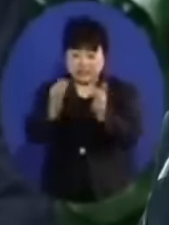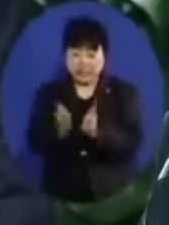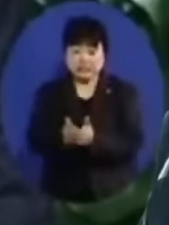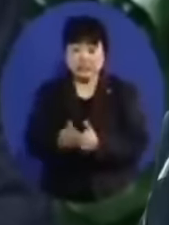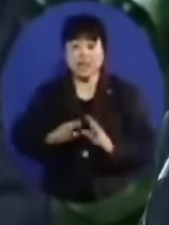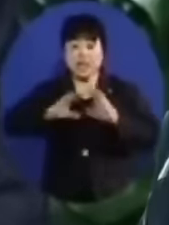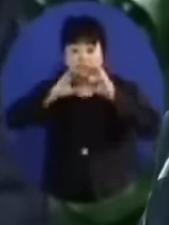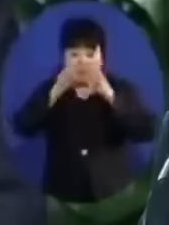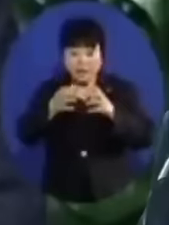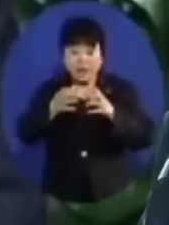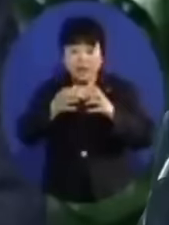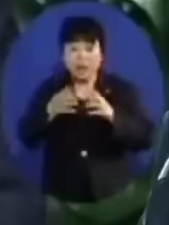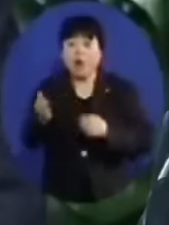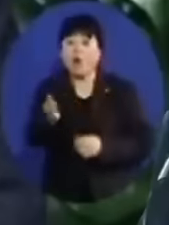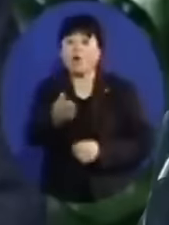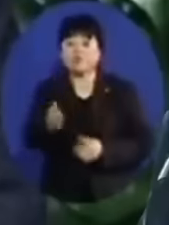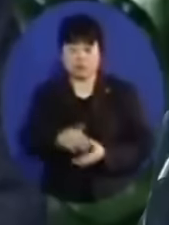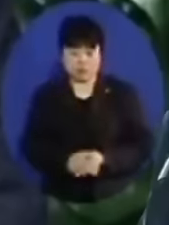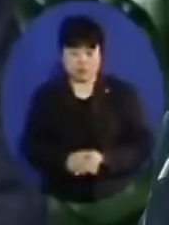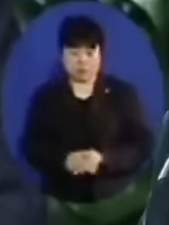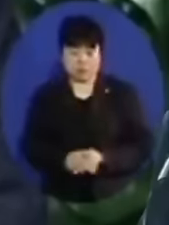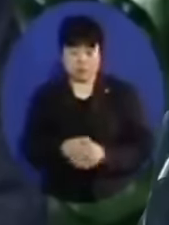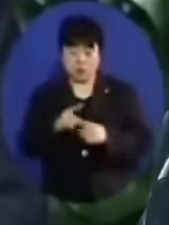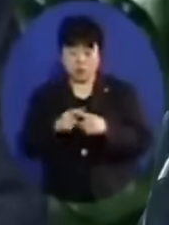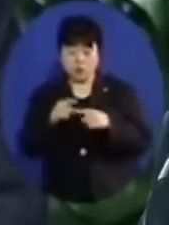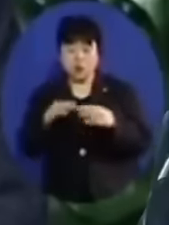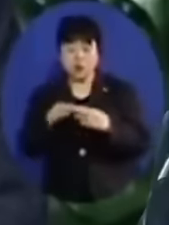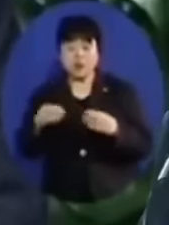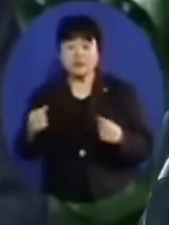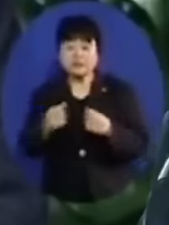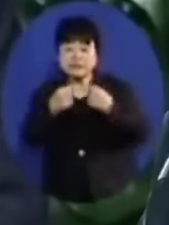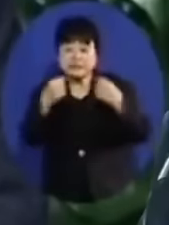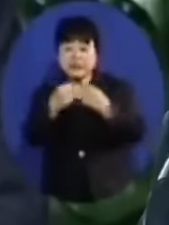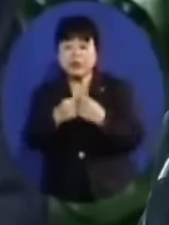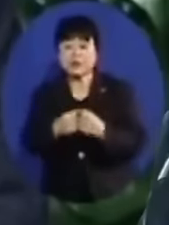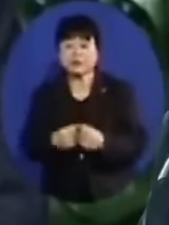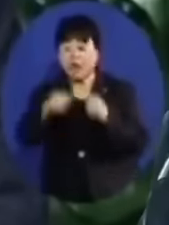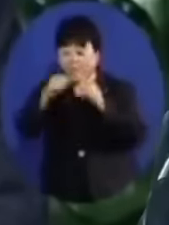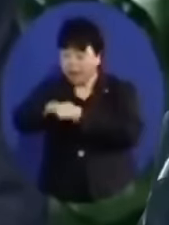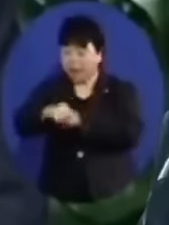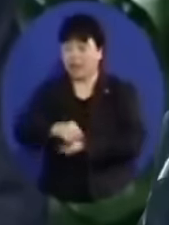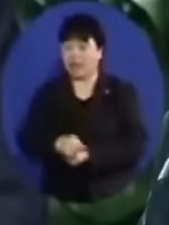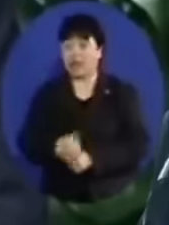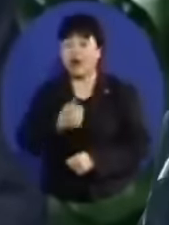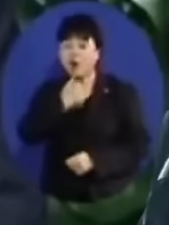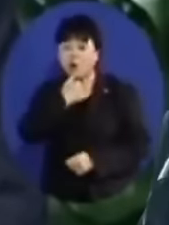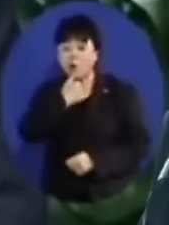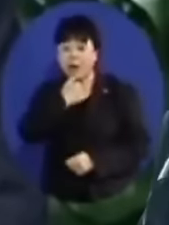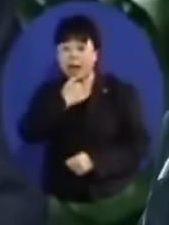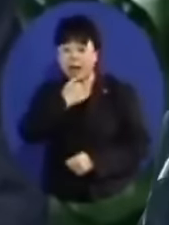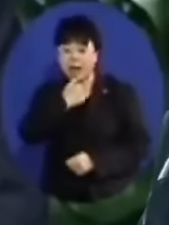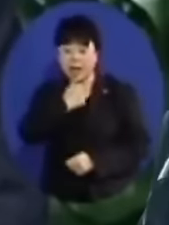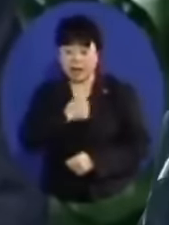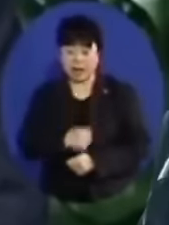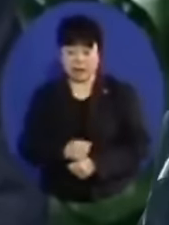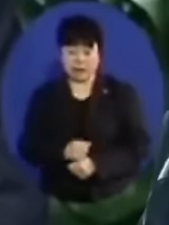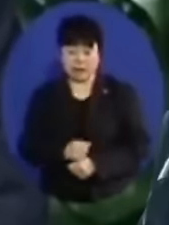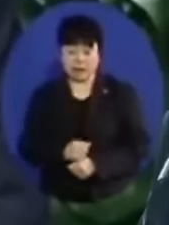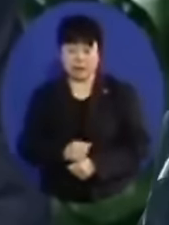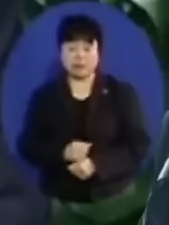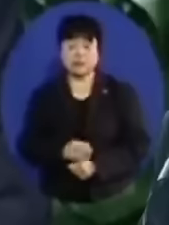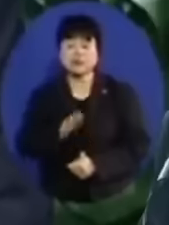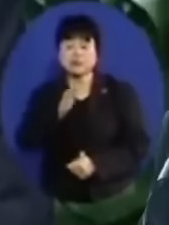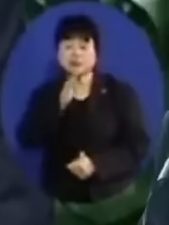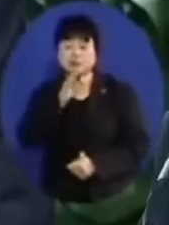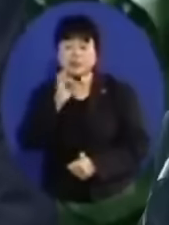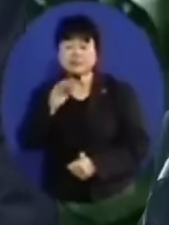나라들이 안 망한 나라가 없습니다. 가장 무섭게 싸운 나라가 로마 아닙니까? 로마는 10대